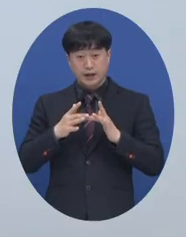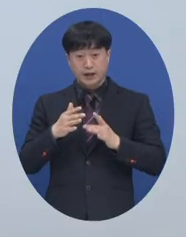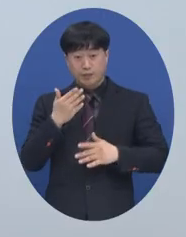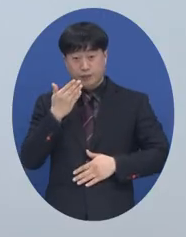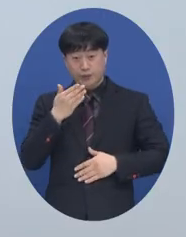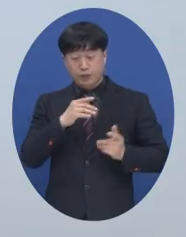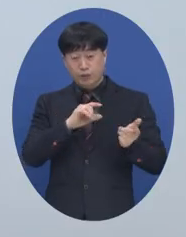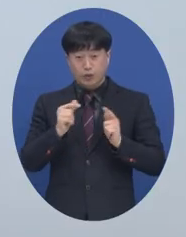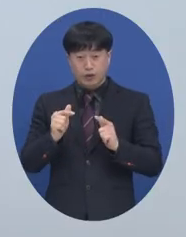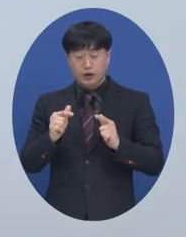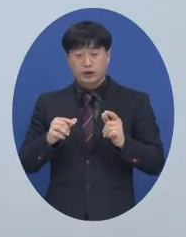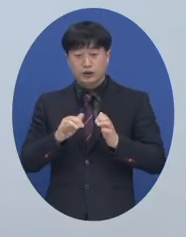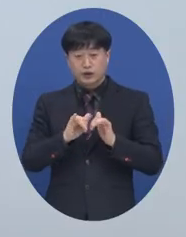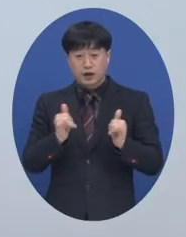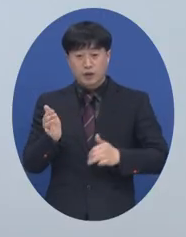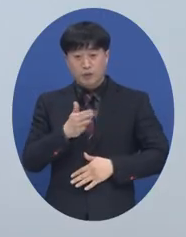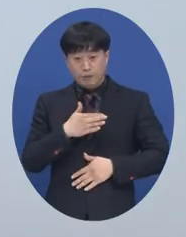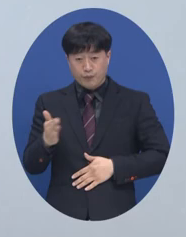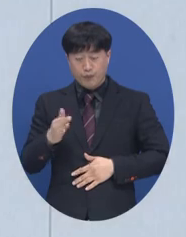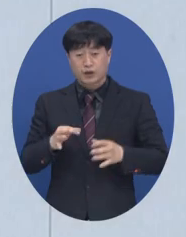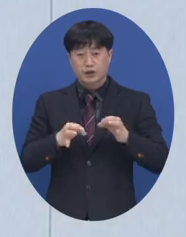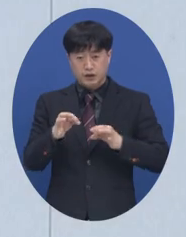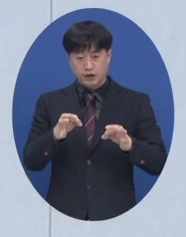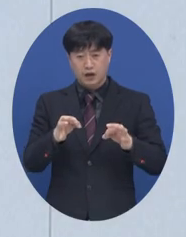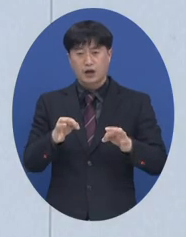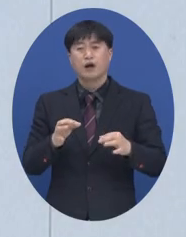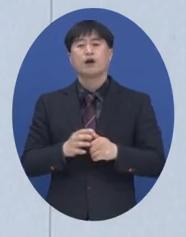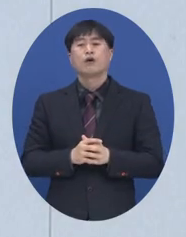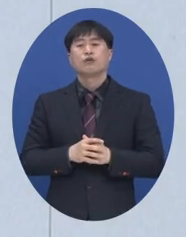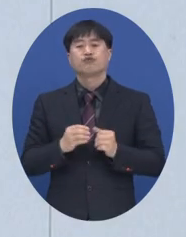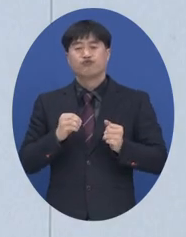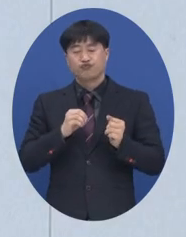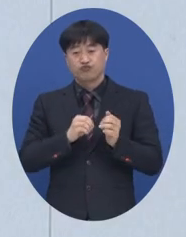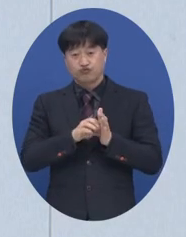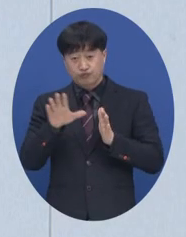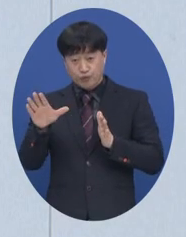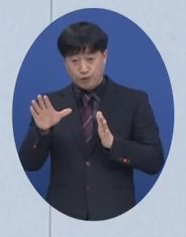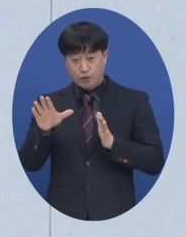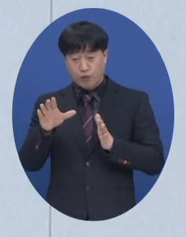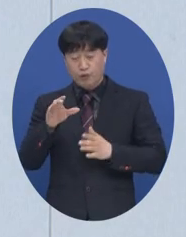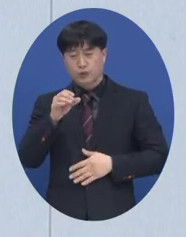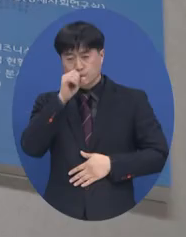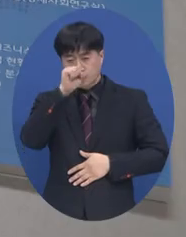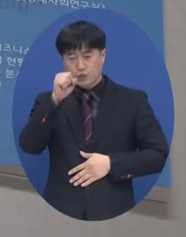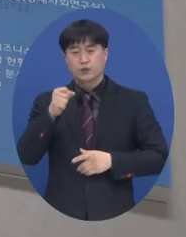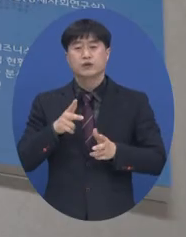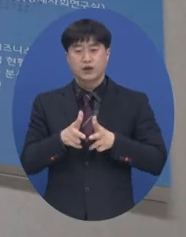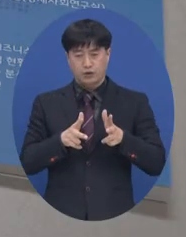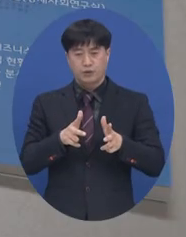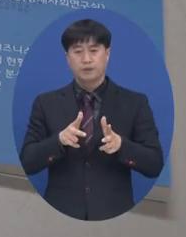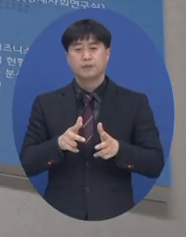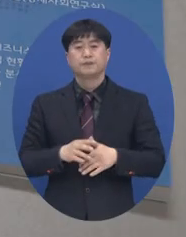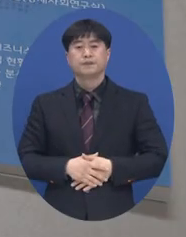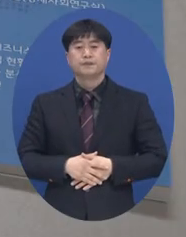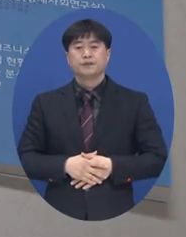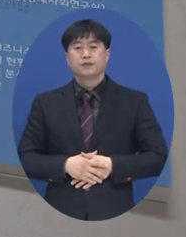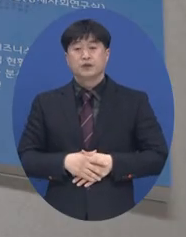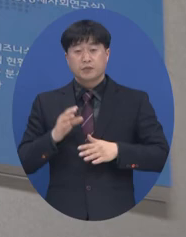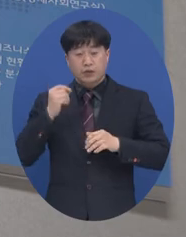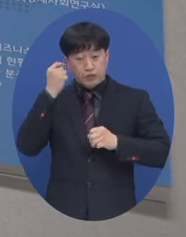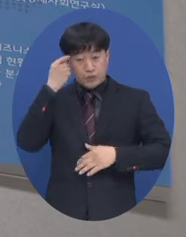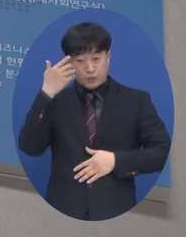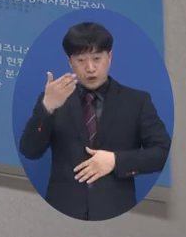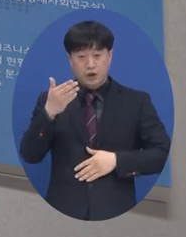무인 점포 등의 소비 쪽 스타트업은 오히려 유망 산업 분야로 분석했습니다 이번 설문조사의 보다